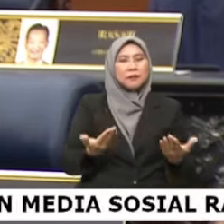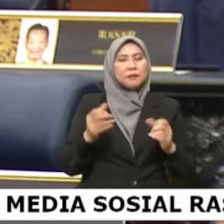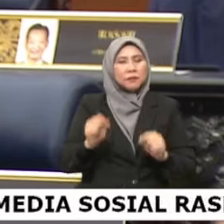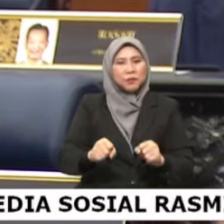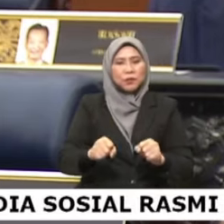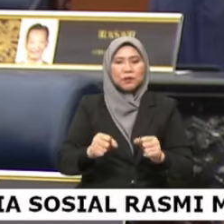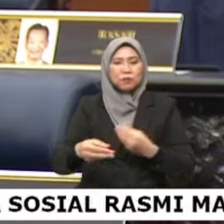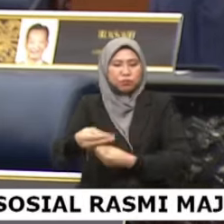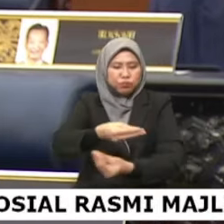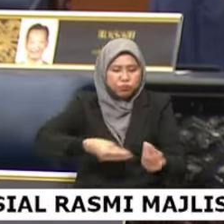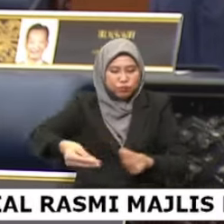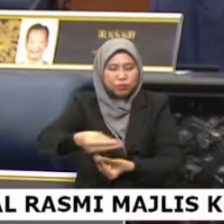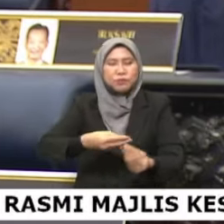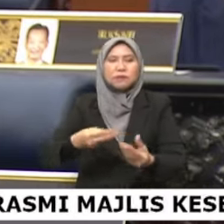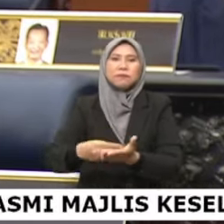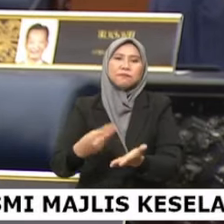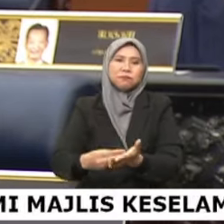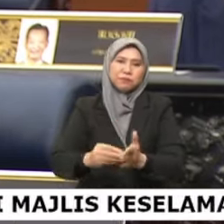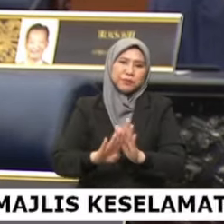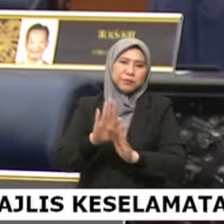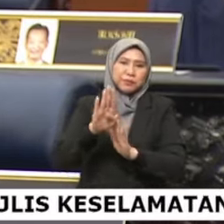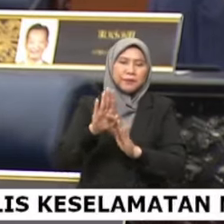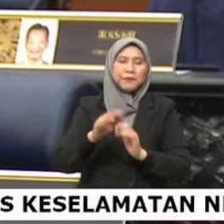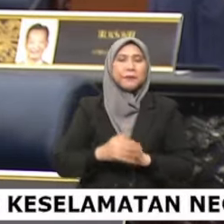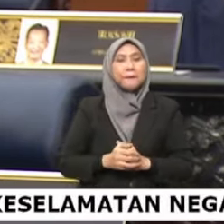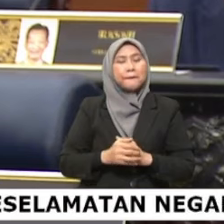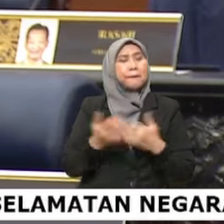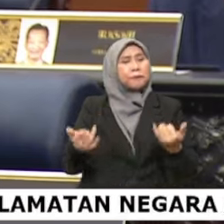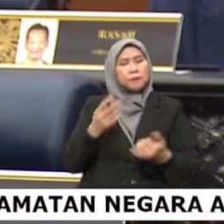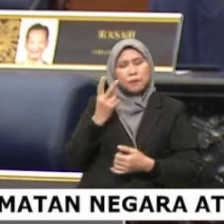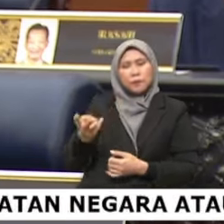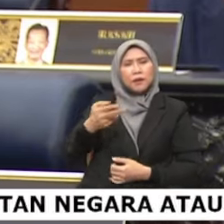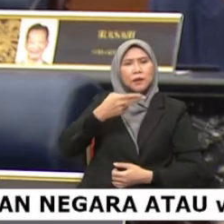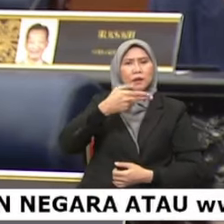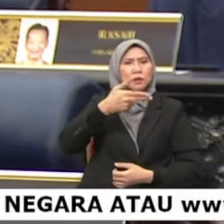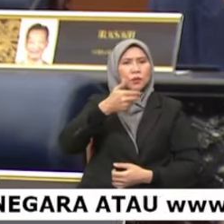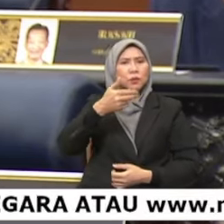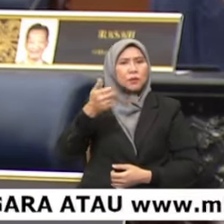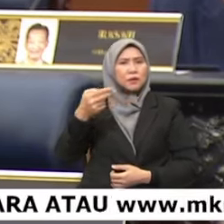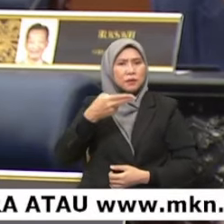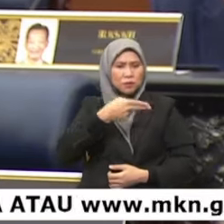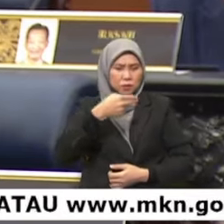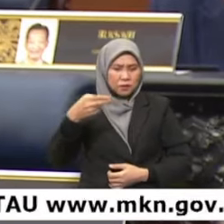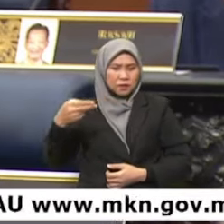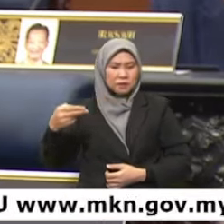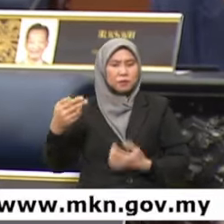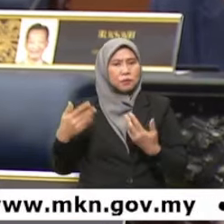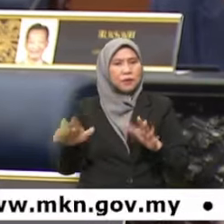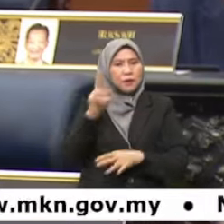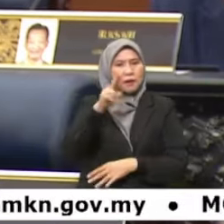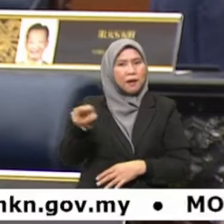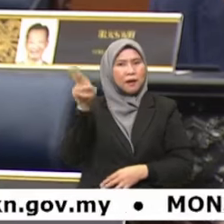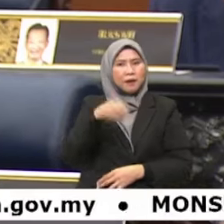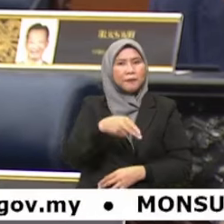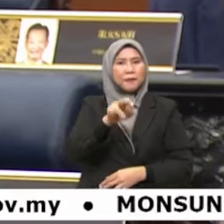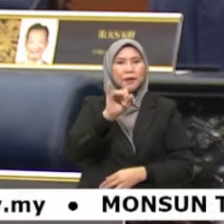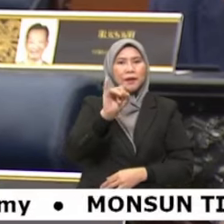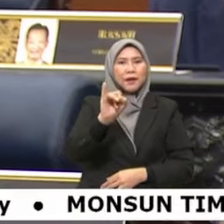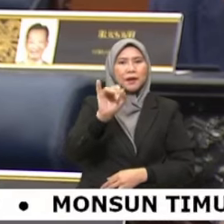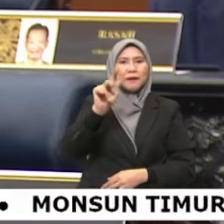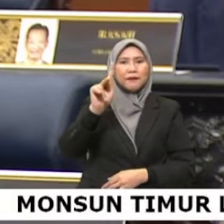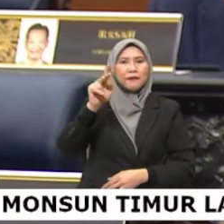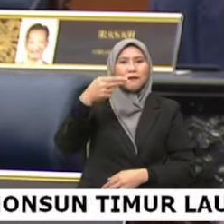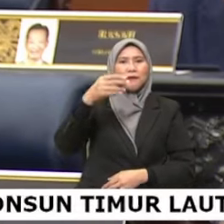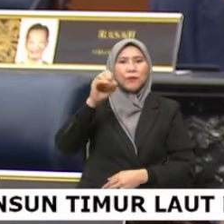chain mereka. Jadi baru-baru ini kita nampak bahawa Indonesia telah mengharamkan iPhone dan juga